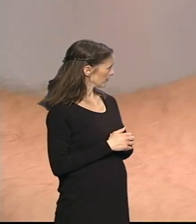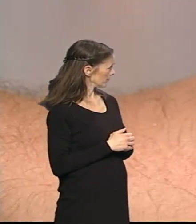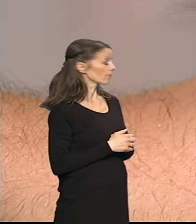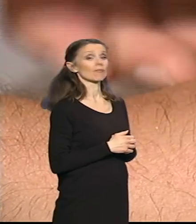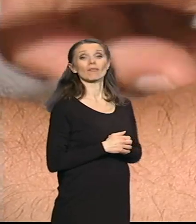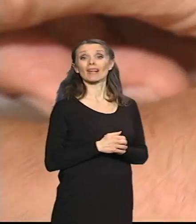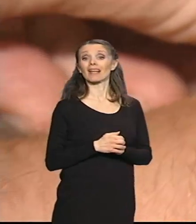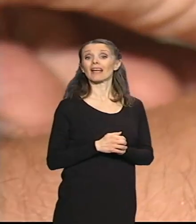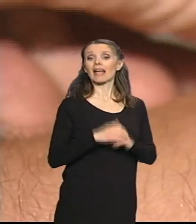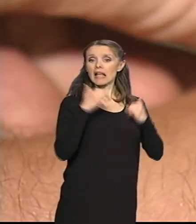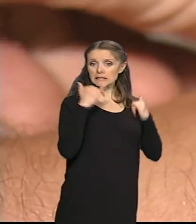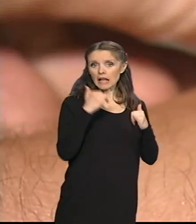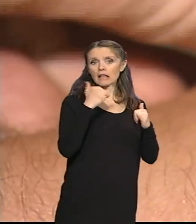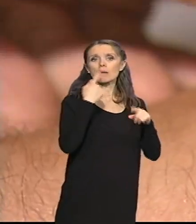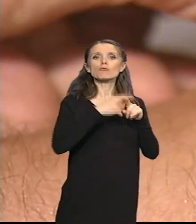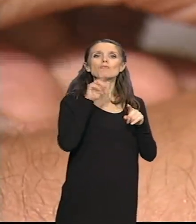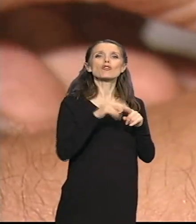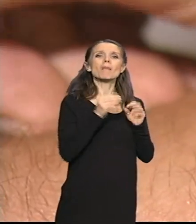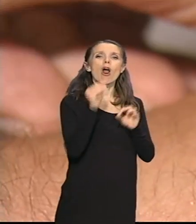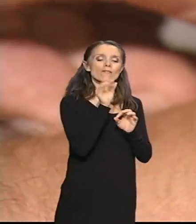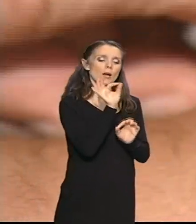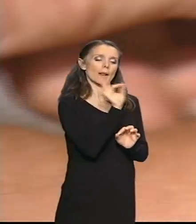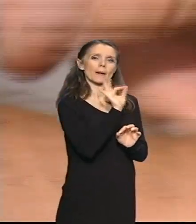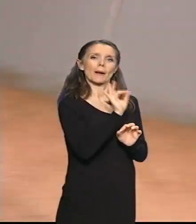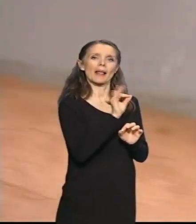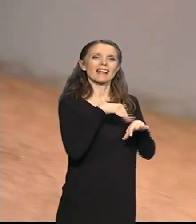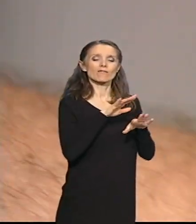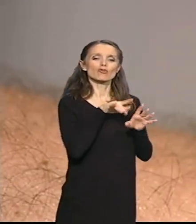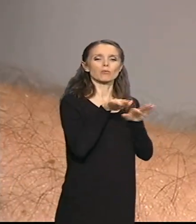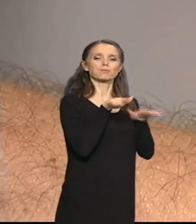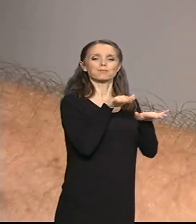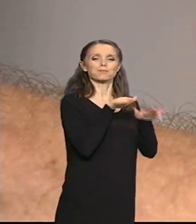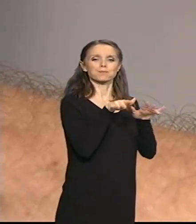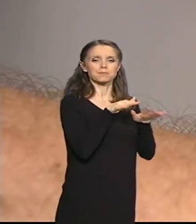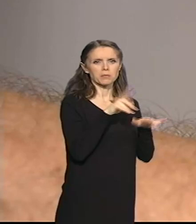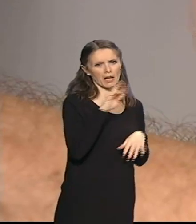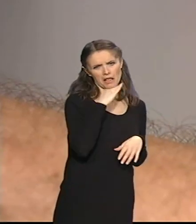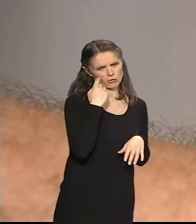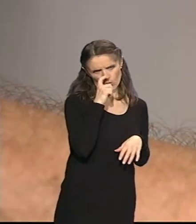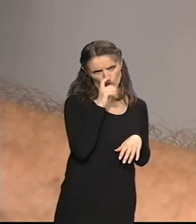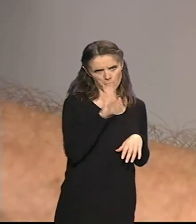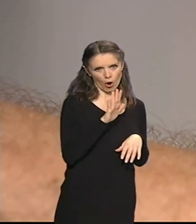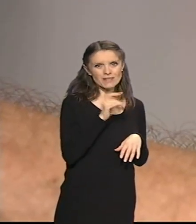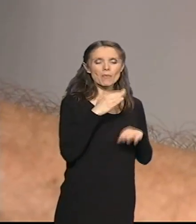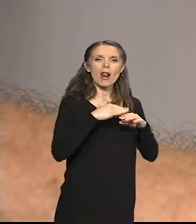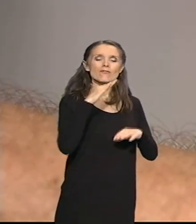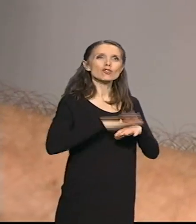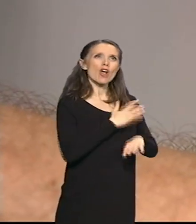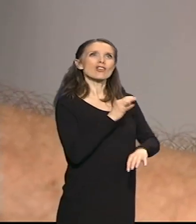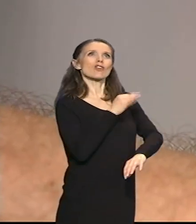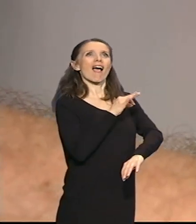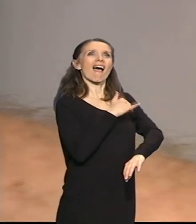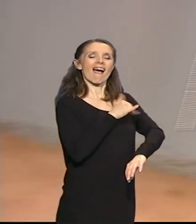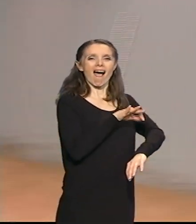I sad, naravno, može uz to da se malo stimuliše. I opet nije toliko bolno, samo malo bolje osjećate šta jeste.